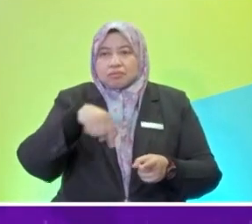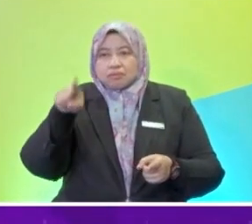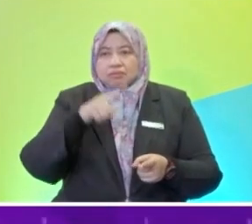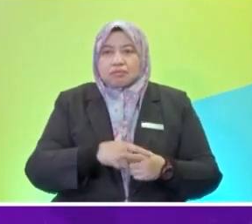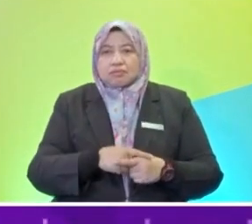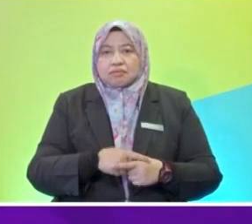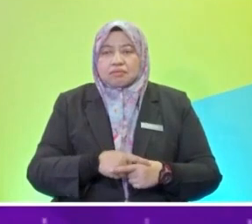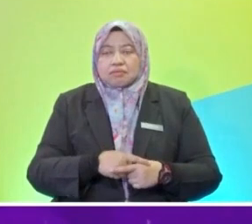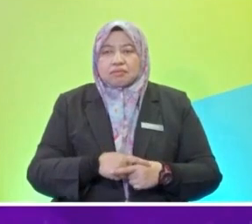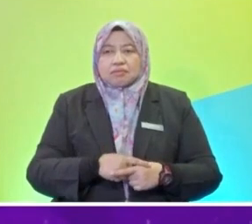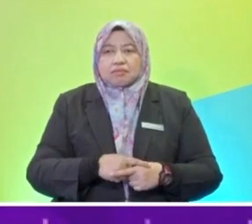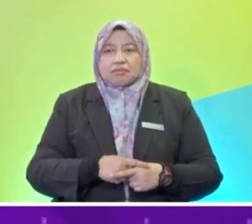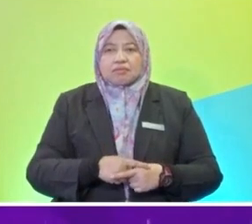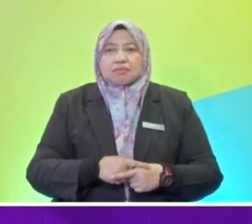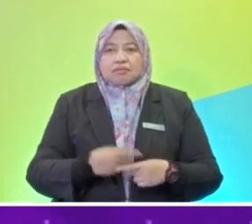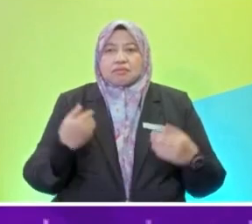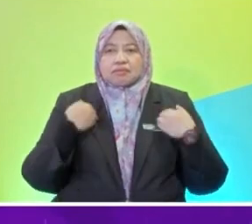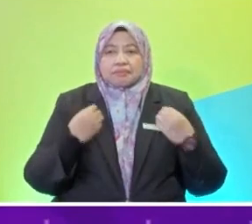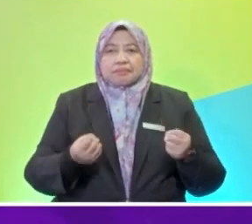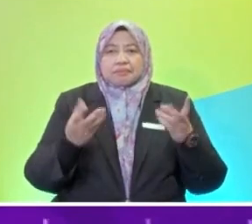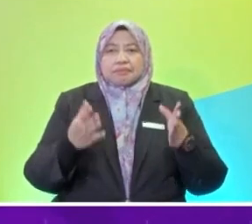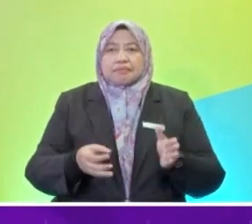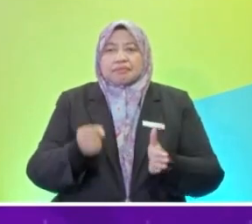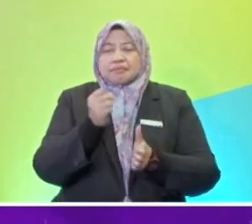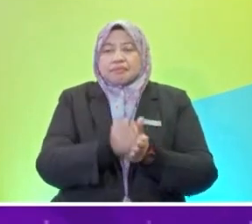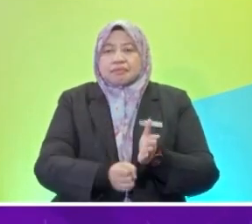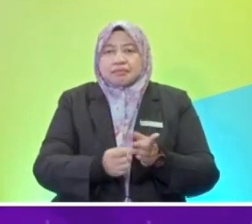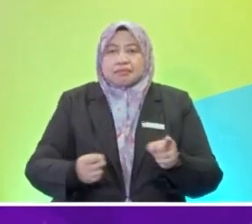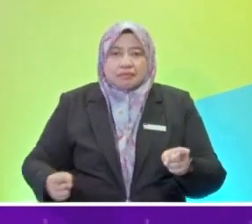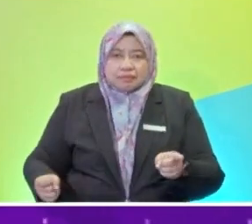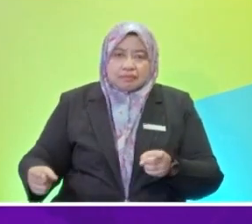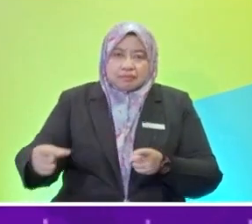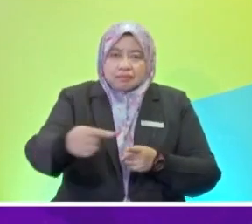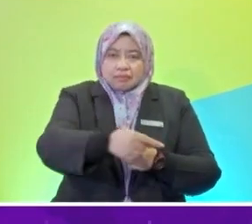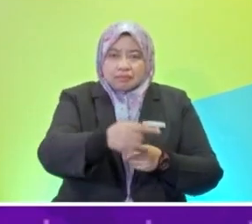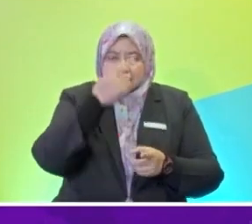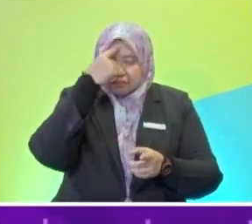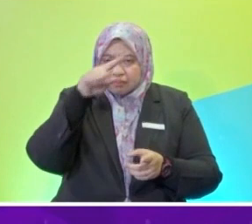kalian semua sisi lengkung untuk bulatan